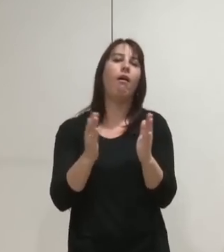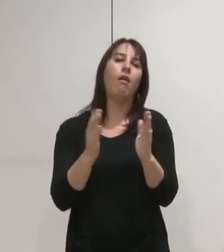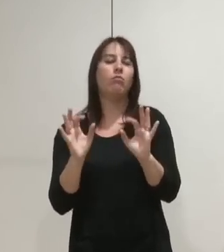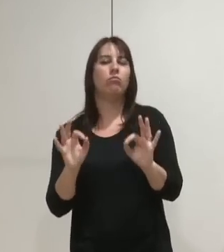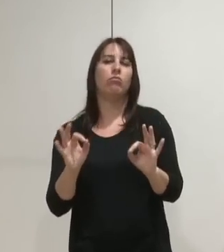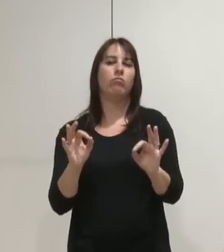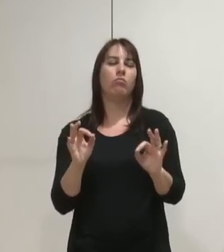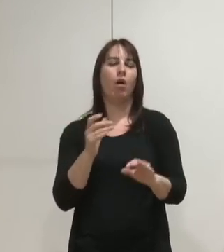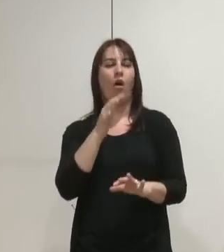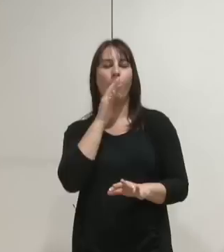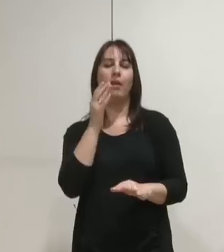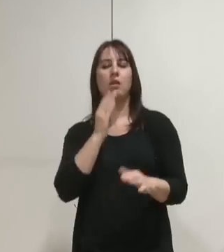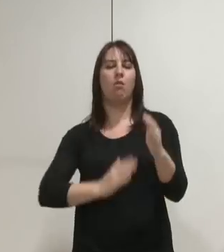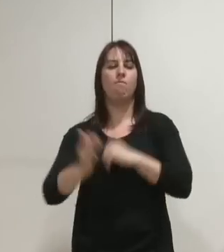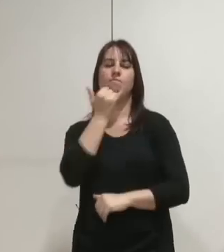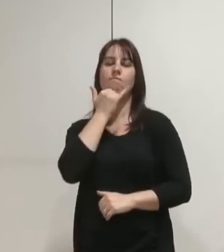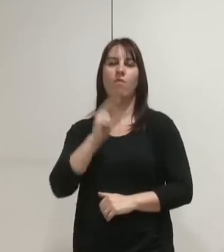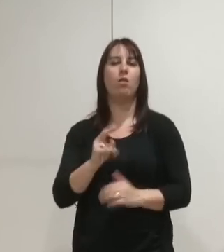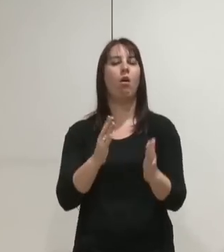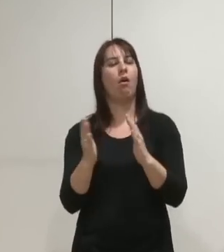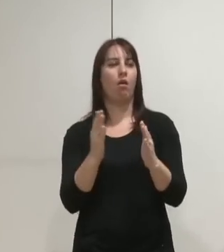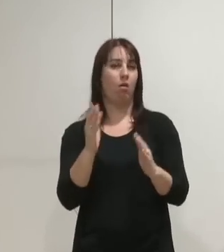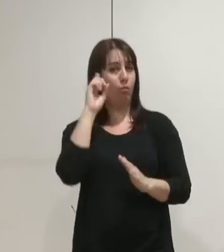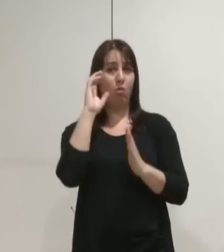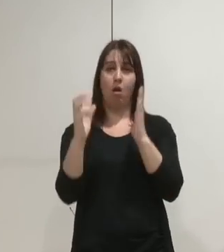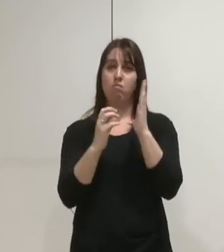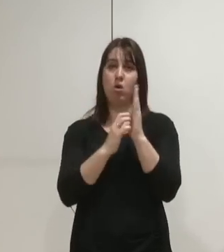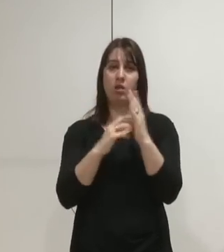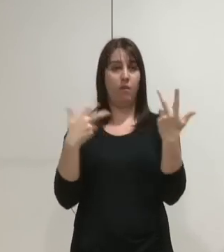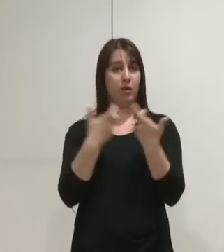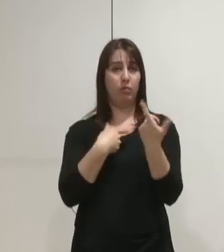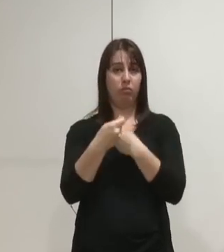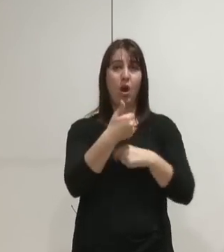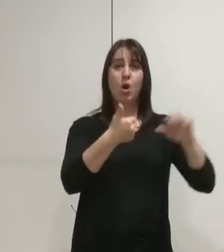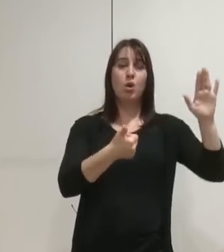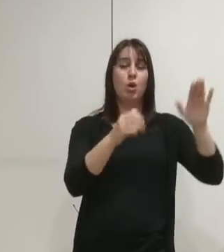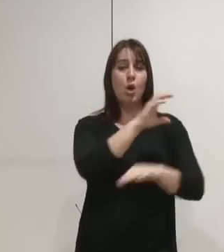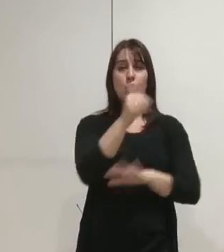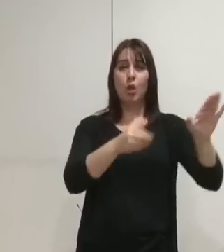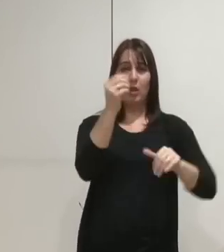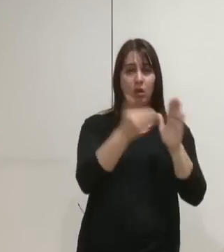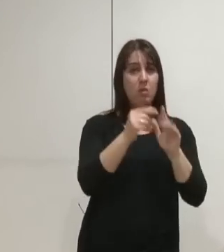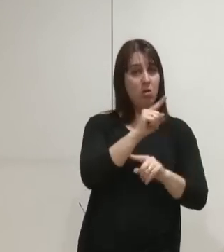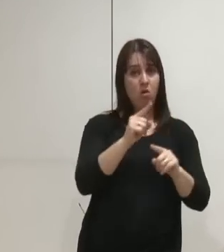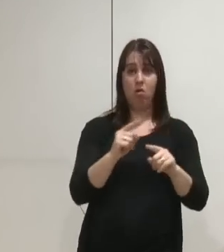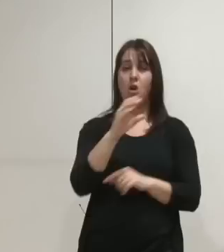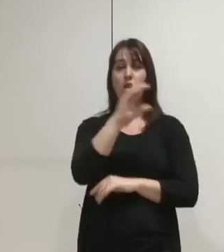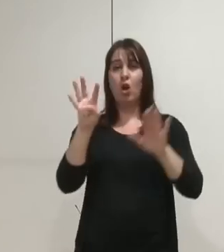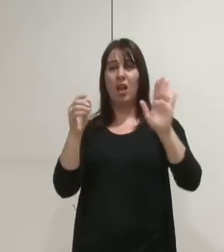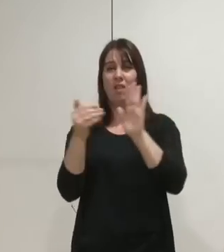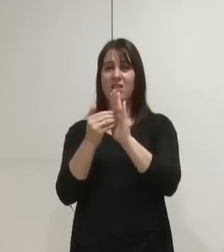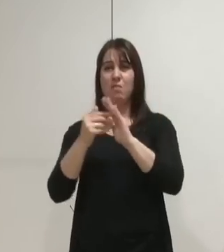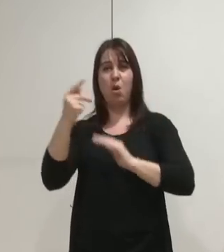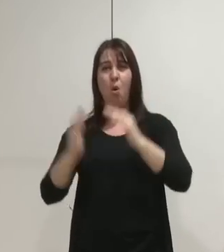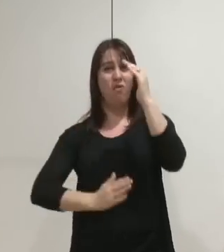pour ne pas dire davantage dans l'exposé des motifs de la délibération pas 160 c'est plus de 190 la